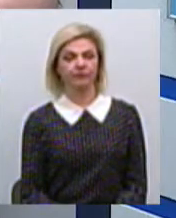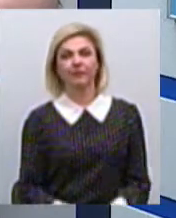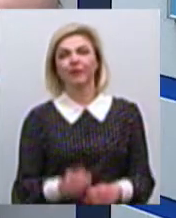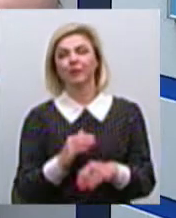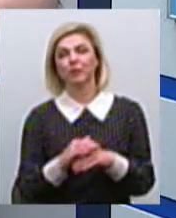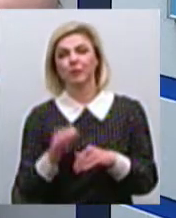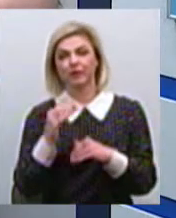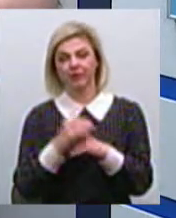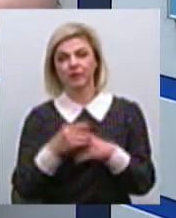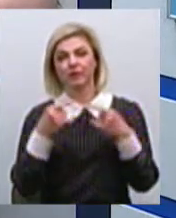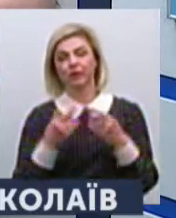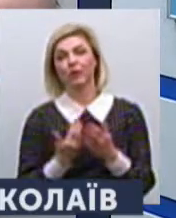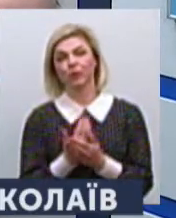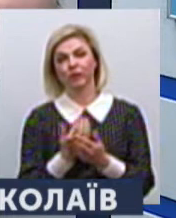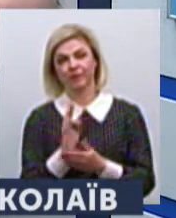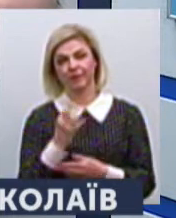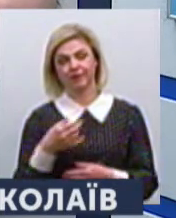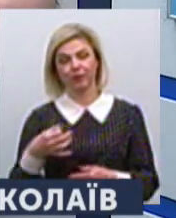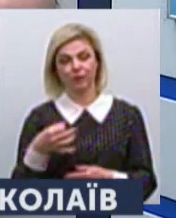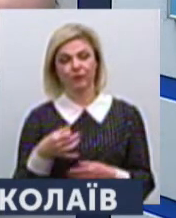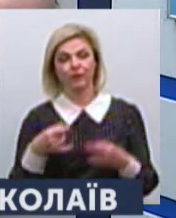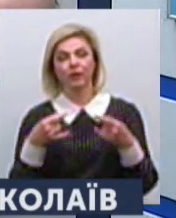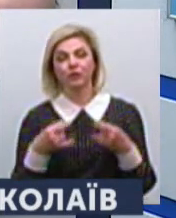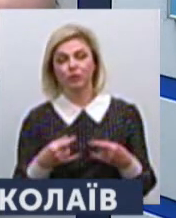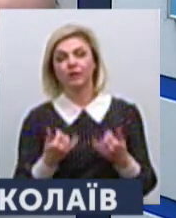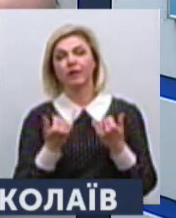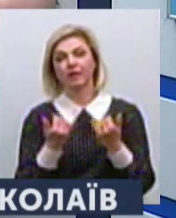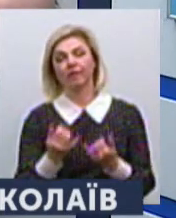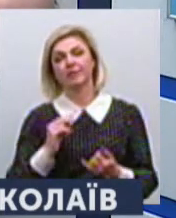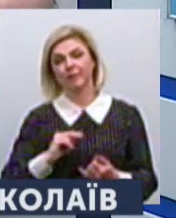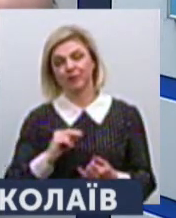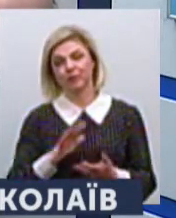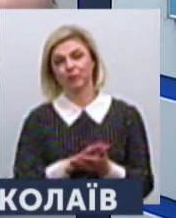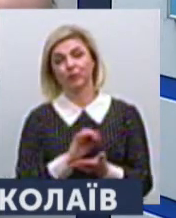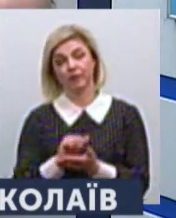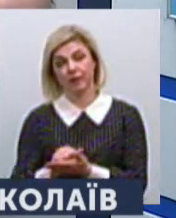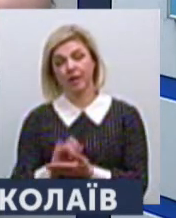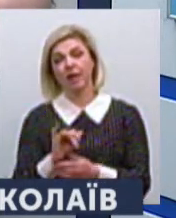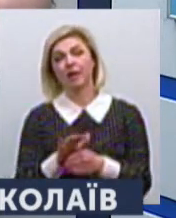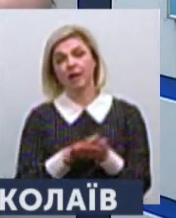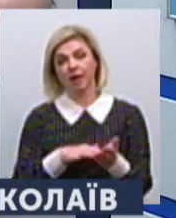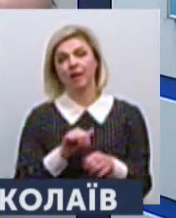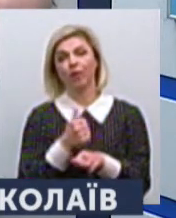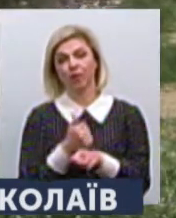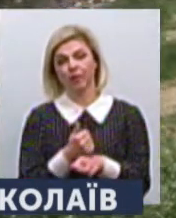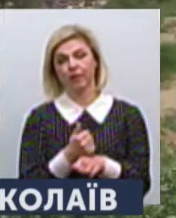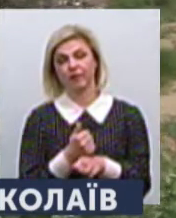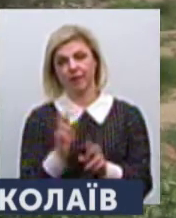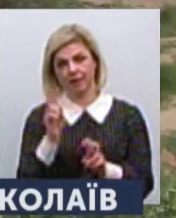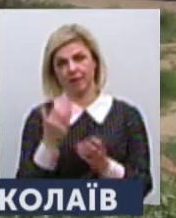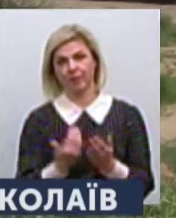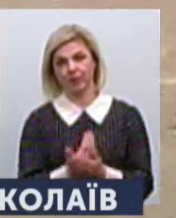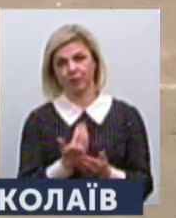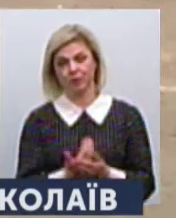Доброго вечора. В ефірі телевізійні новини Миколаївщини. В студії для вас працює Світлана Кльосова. Далі коротко про головні теми випуску.